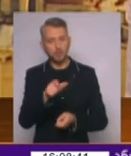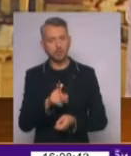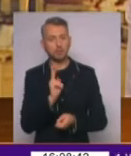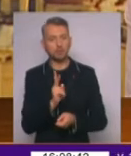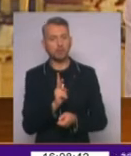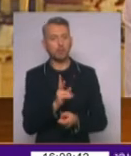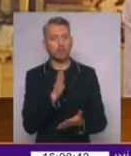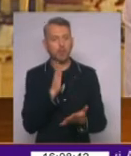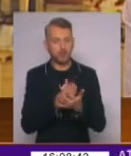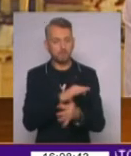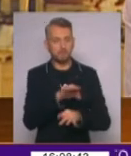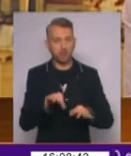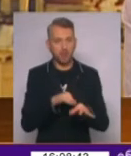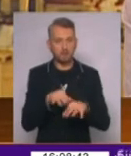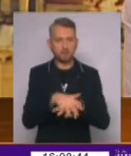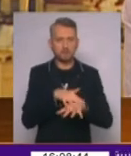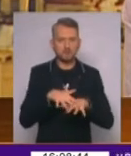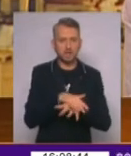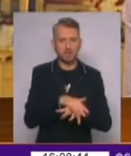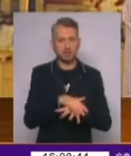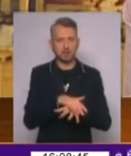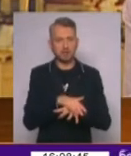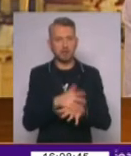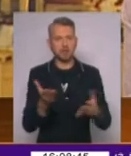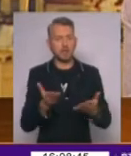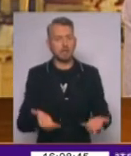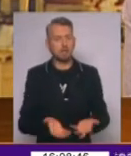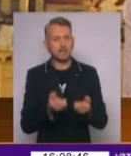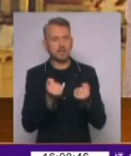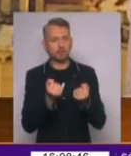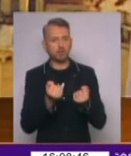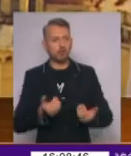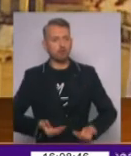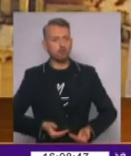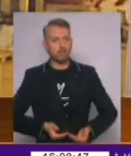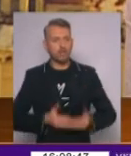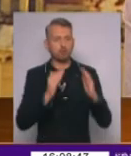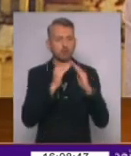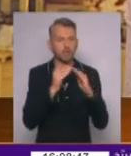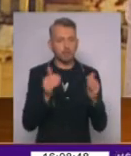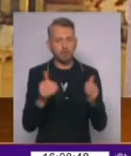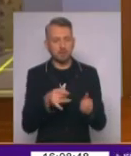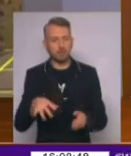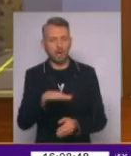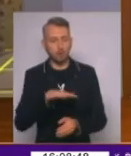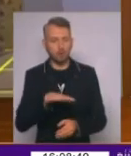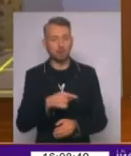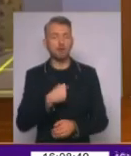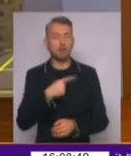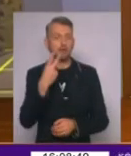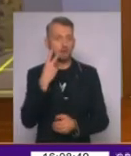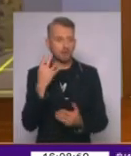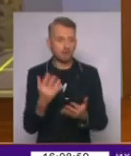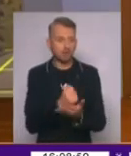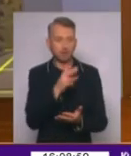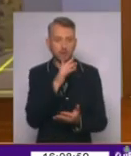яких є дійсно проєкт суспільний, громадський, які підтримують жителі будинка, мікрорайону, я завжди знайду